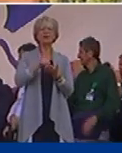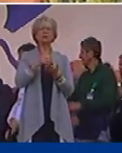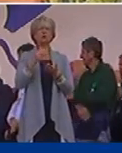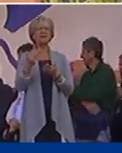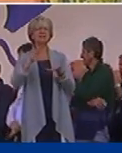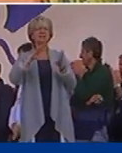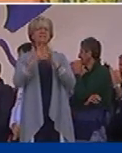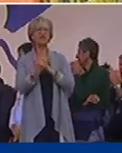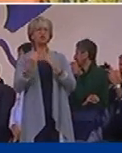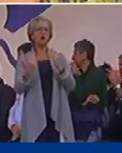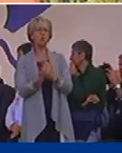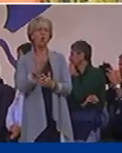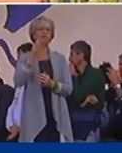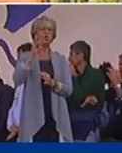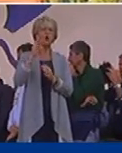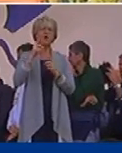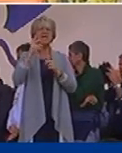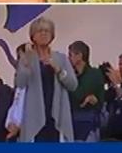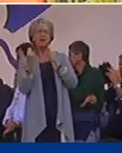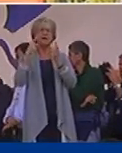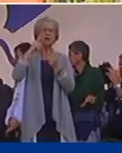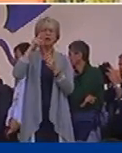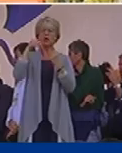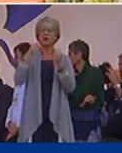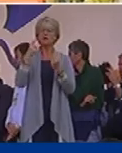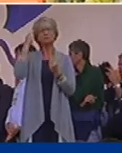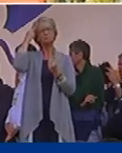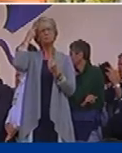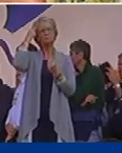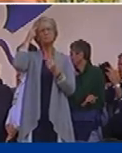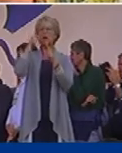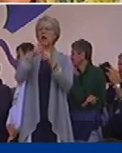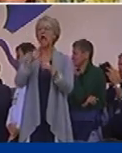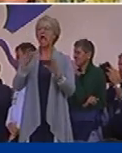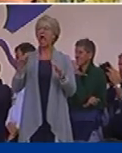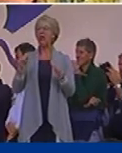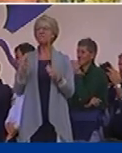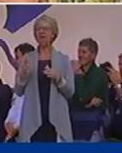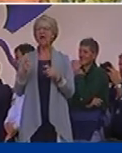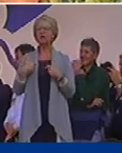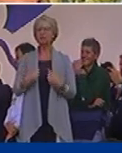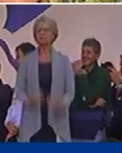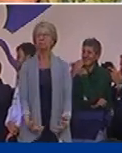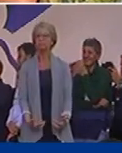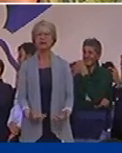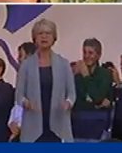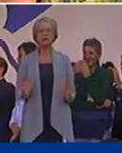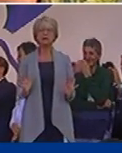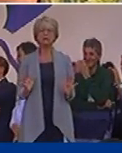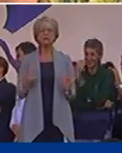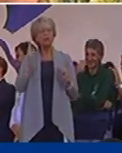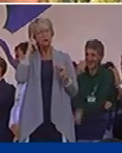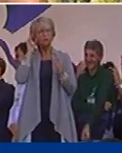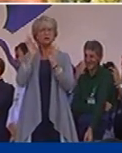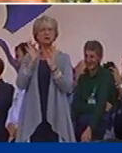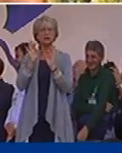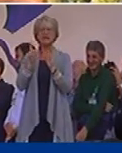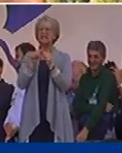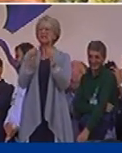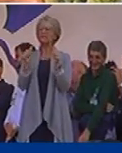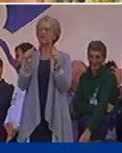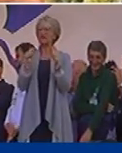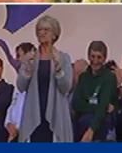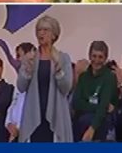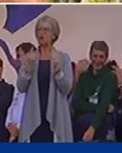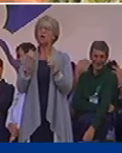se diventa nuovo diventa nuovo centrodestra e mi viene in mente Alfano e mi cadono le palle e quindi no, la differenza non